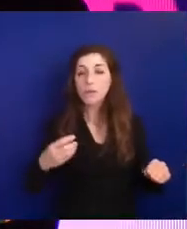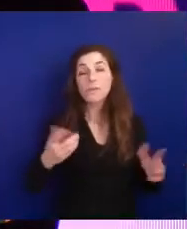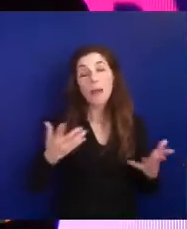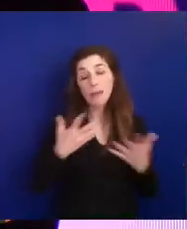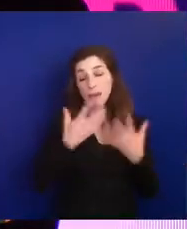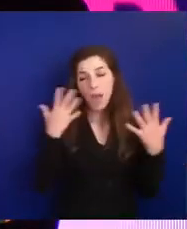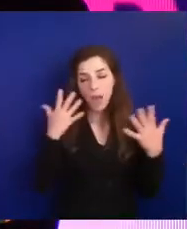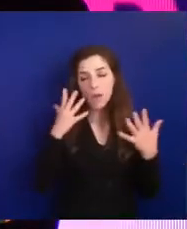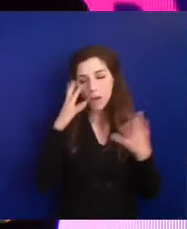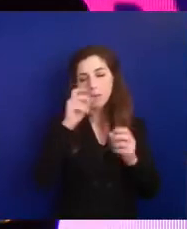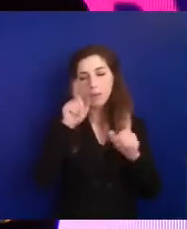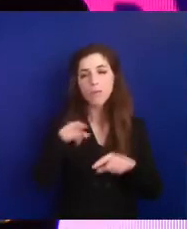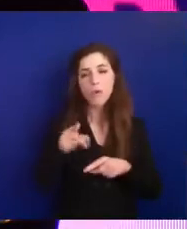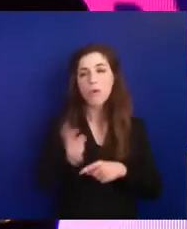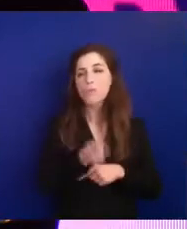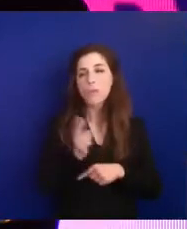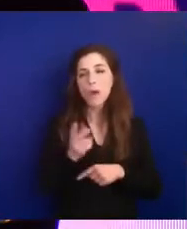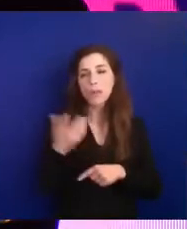morta